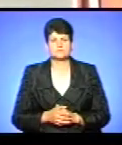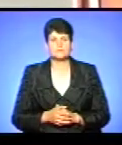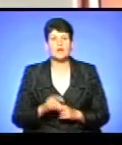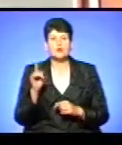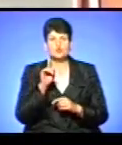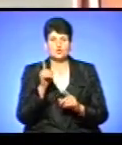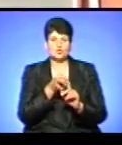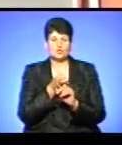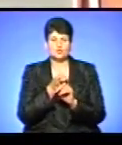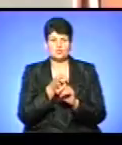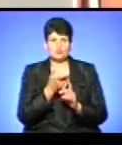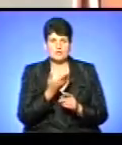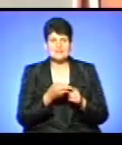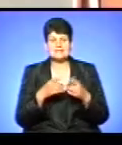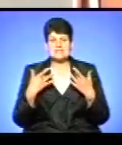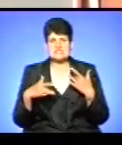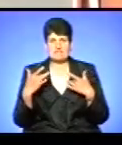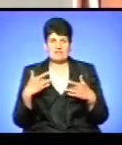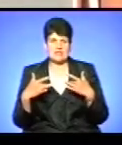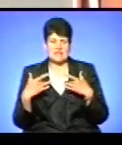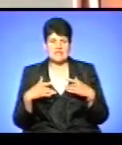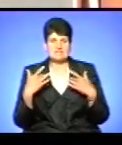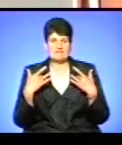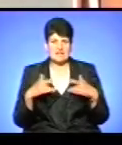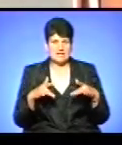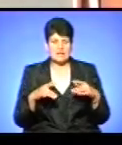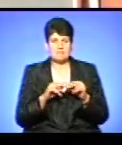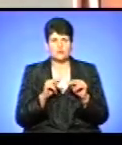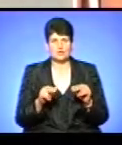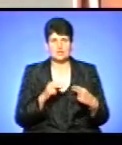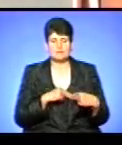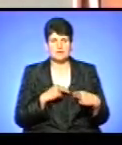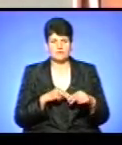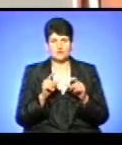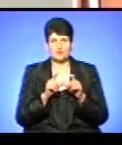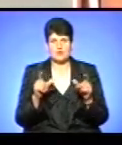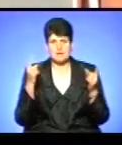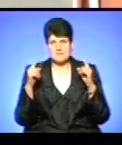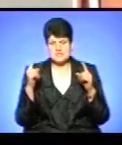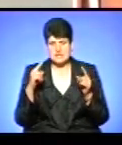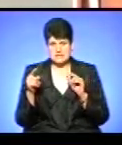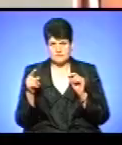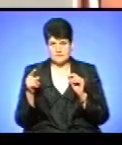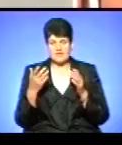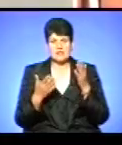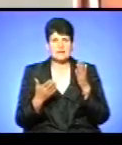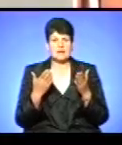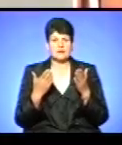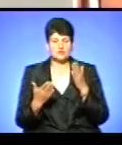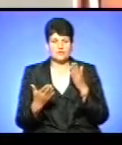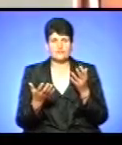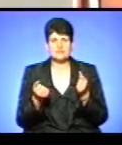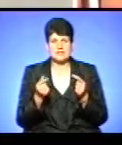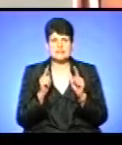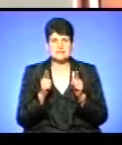Що стосується, власне, звільнення педагогічних працівників в школі мистецтв, якщо взяти